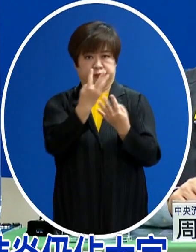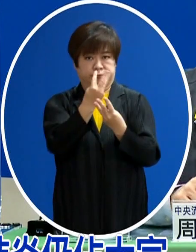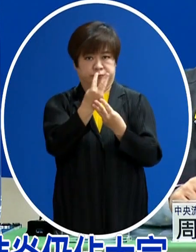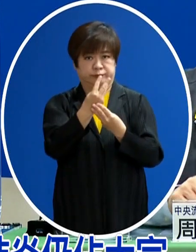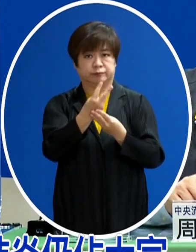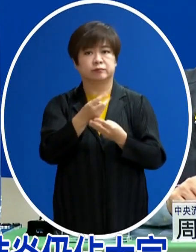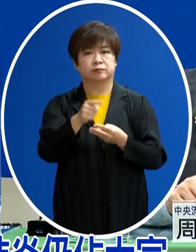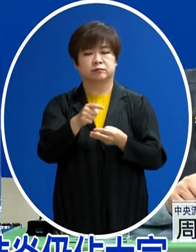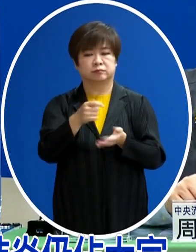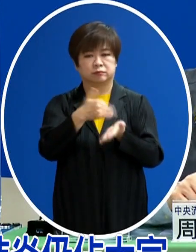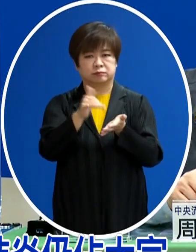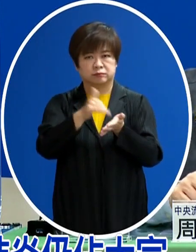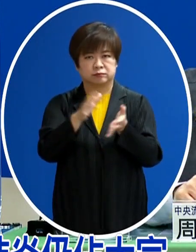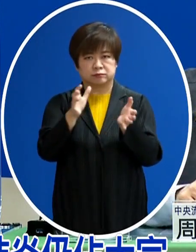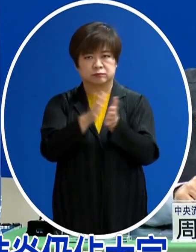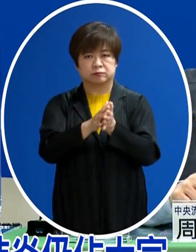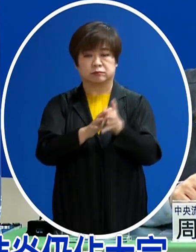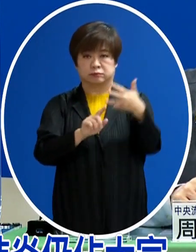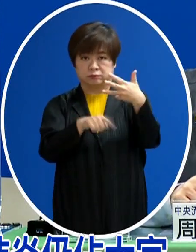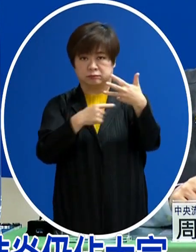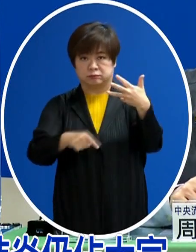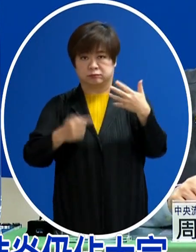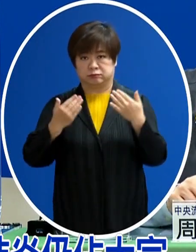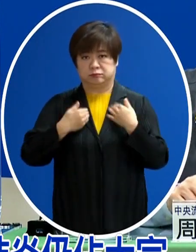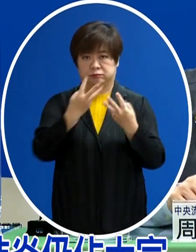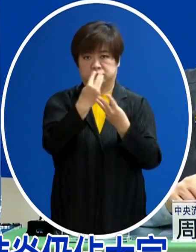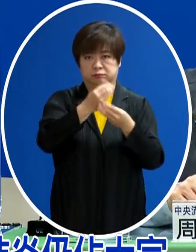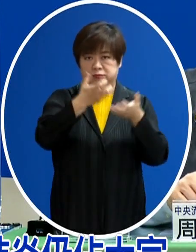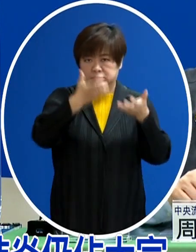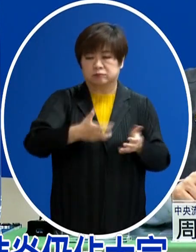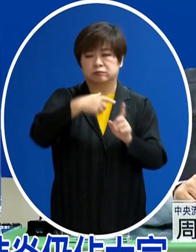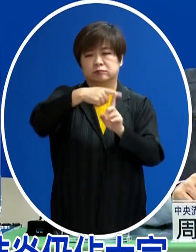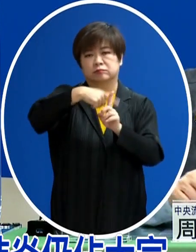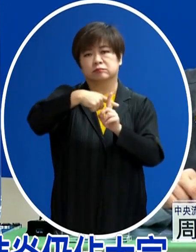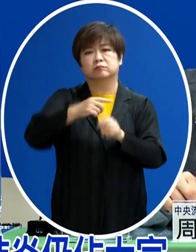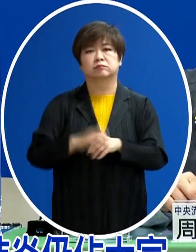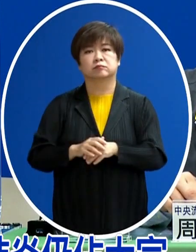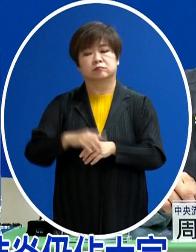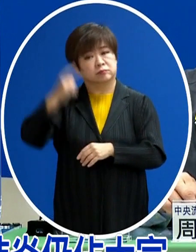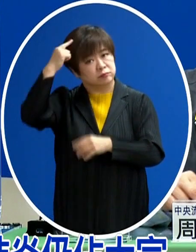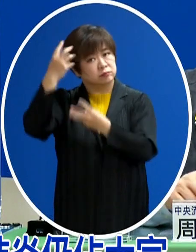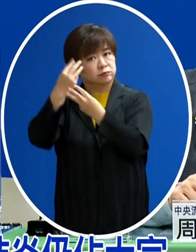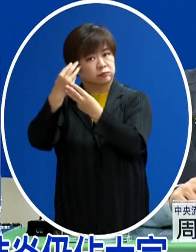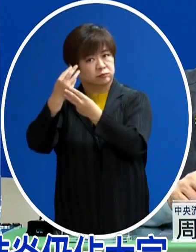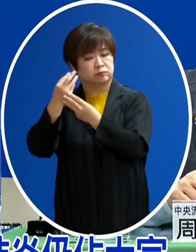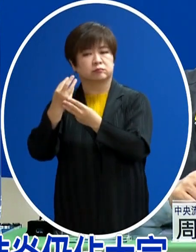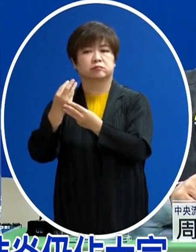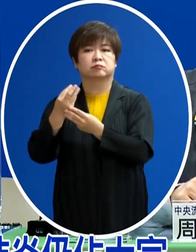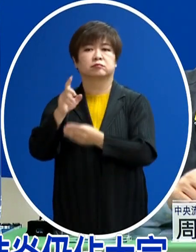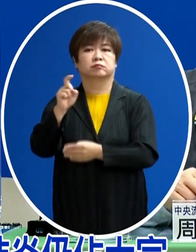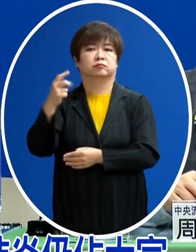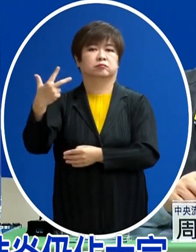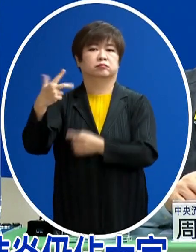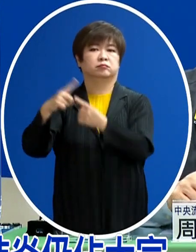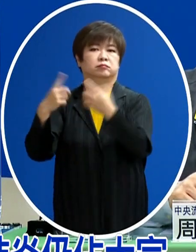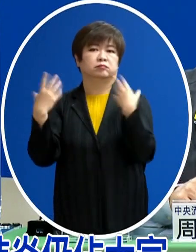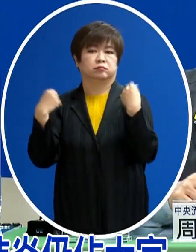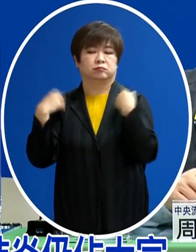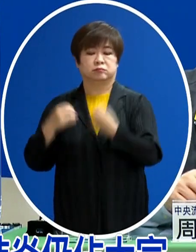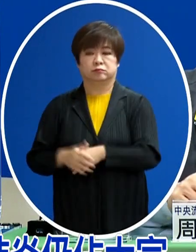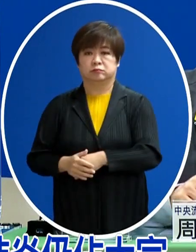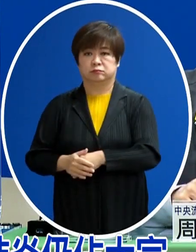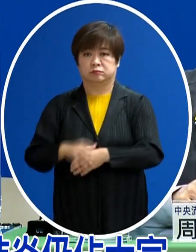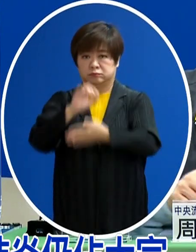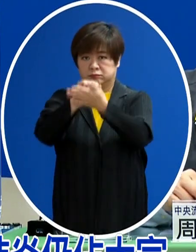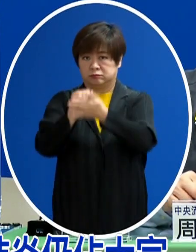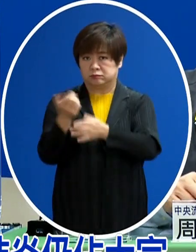总共目前是有8位的这个肺炎的重症。那脑炎的部分仍然是维持17位的这个重症的病例。死亡的部分